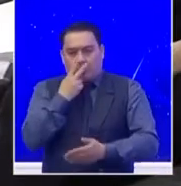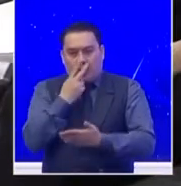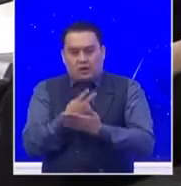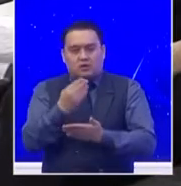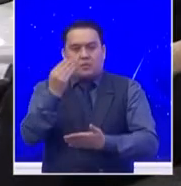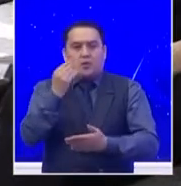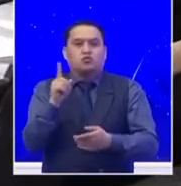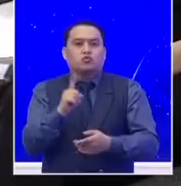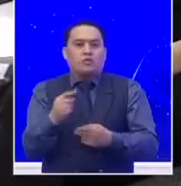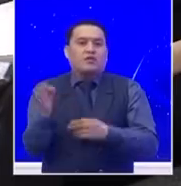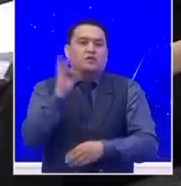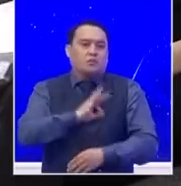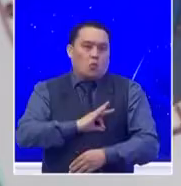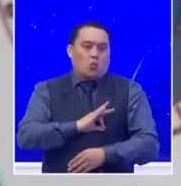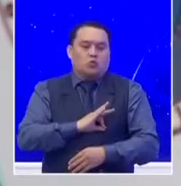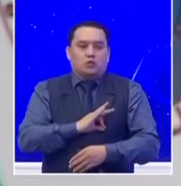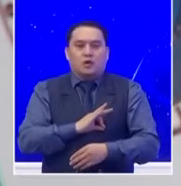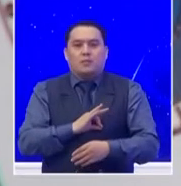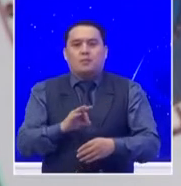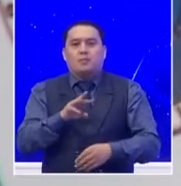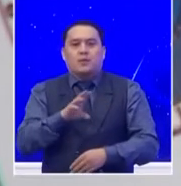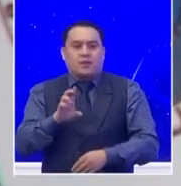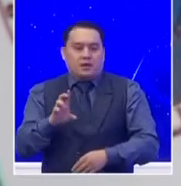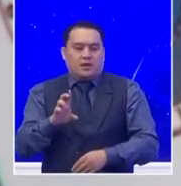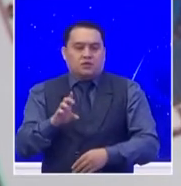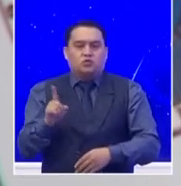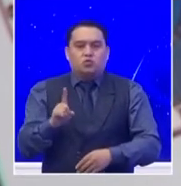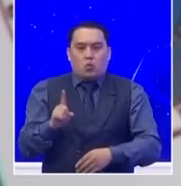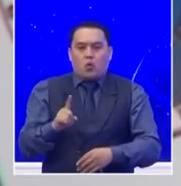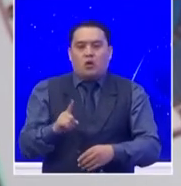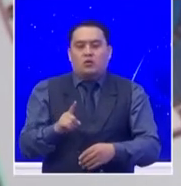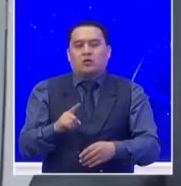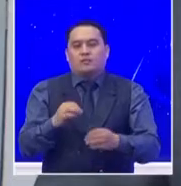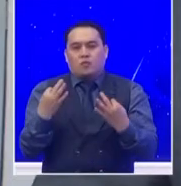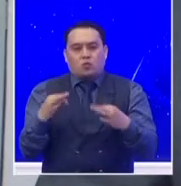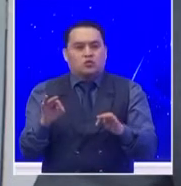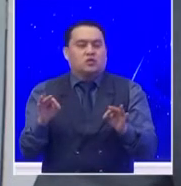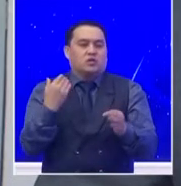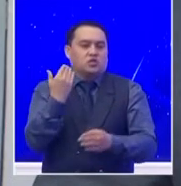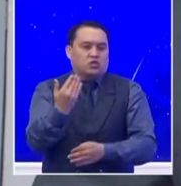методом покажут, как воспользоваться тем или иным приложением, имеющимся в открытом доступе.